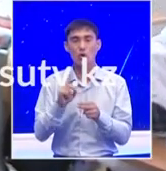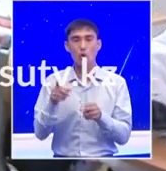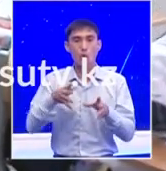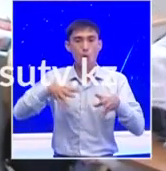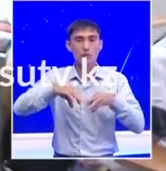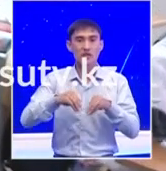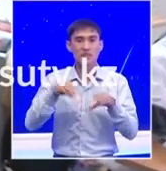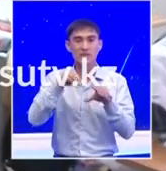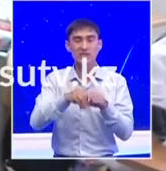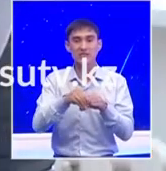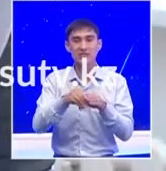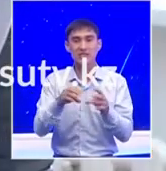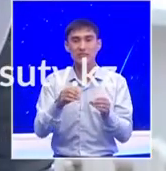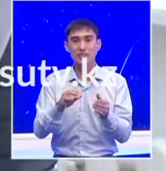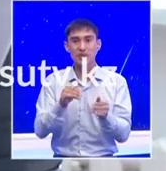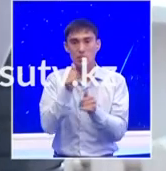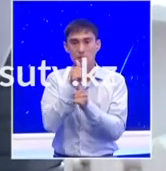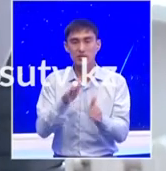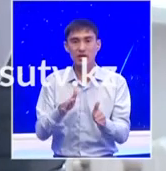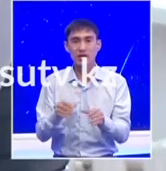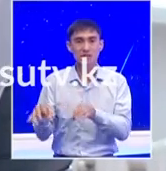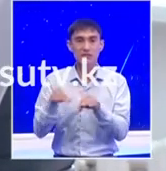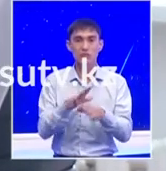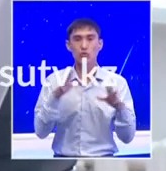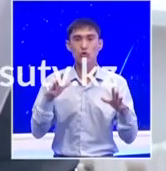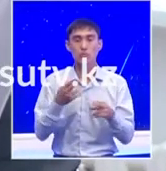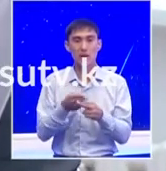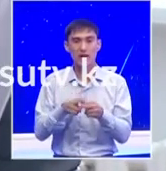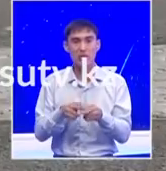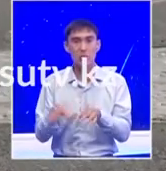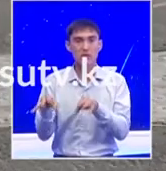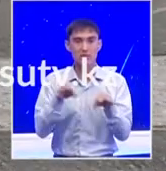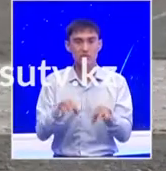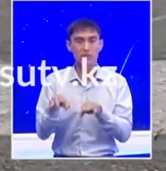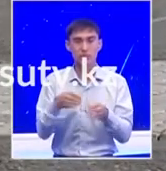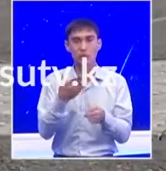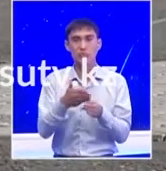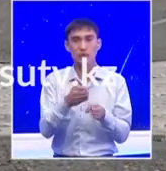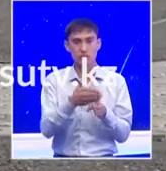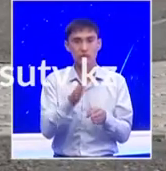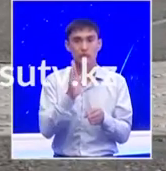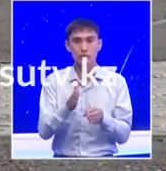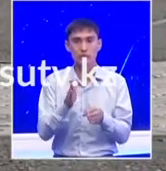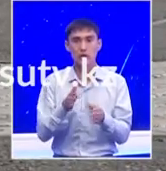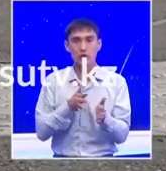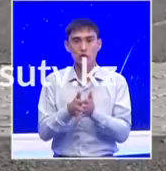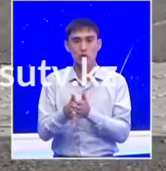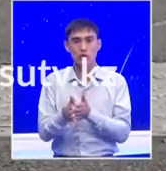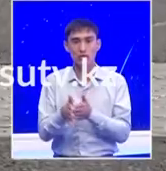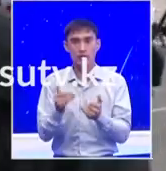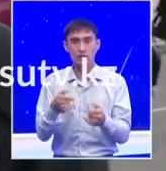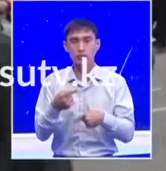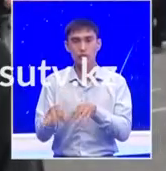общая вместимость резервуаров не позволяет завозить больше. Потому поставки будут осуществляться по мере расходования